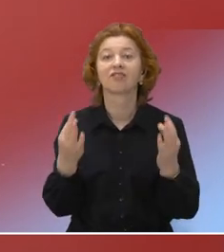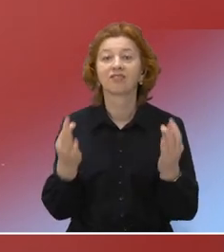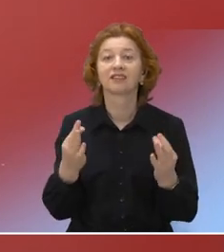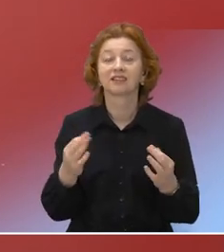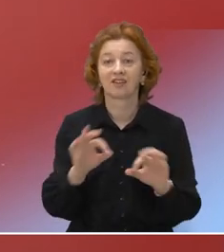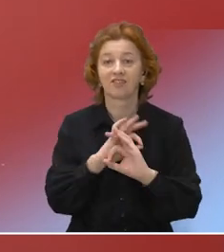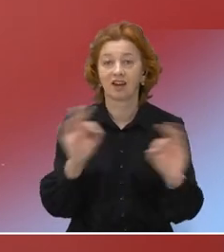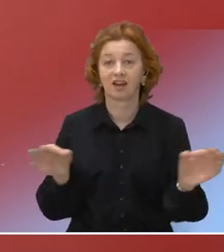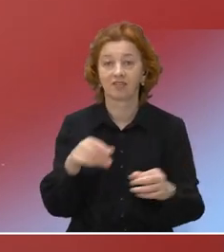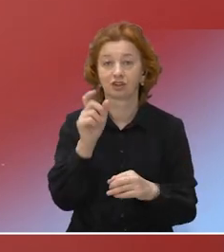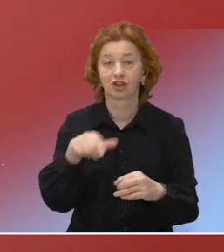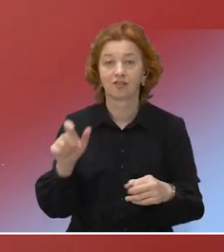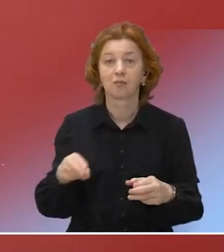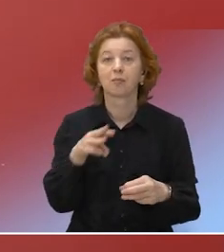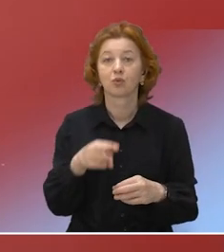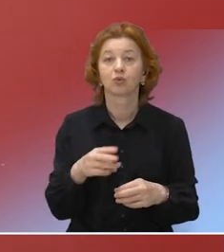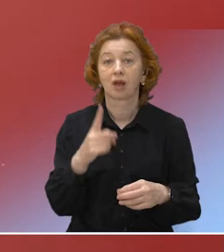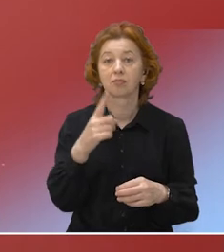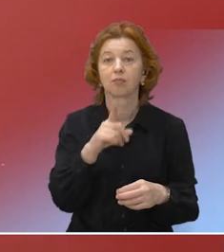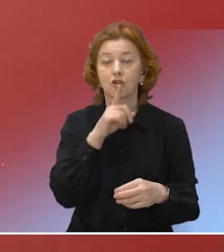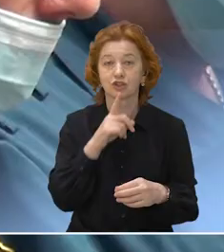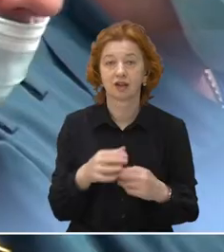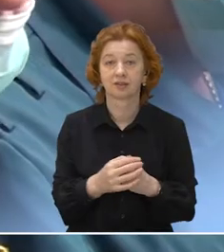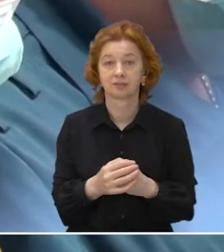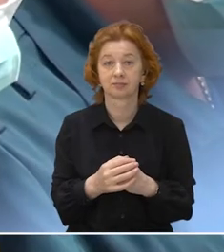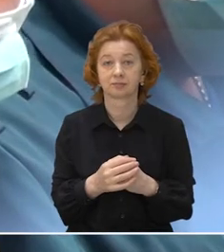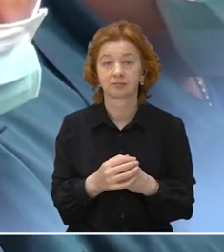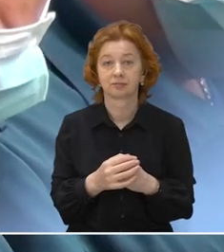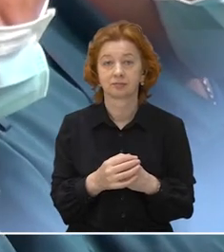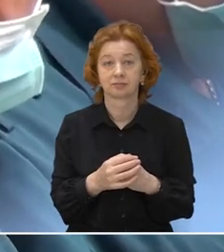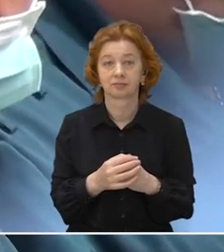поистине великого человека, нашего земляка, минутой молчания.